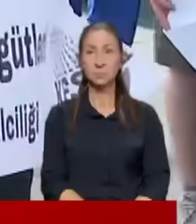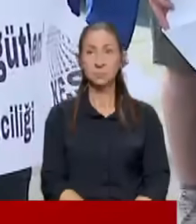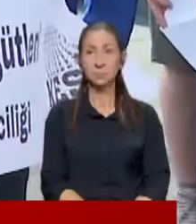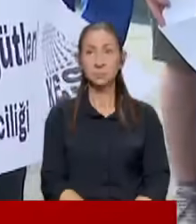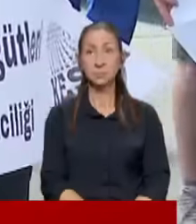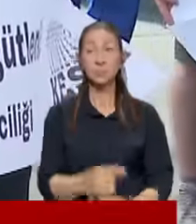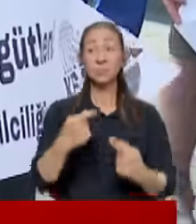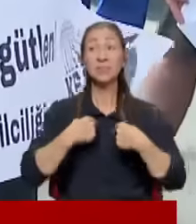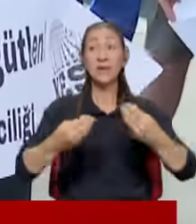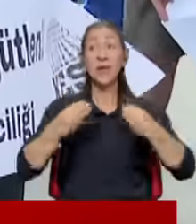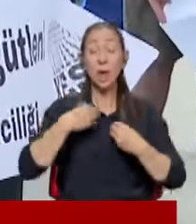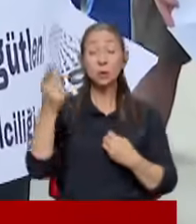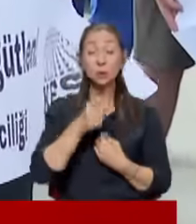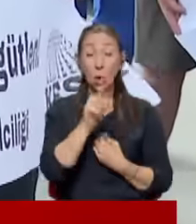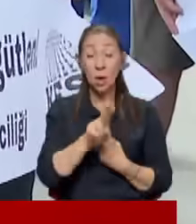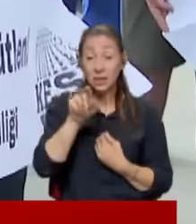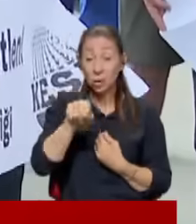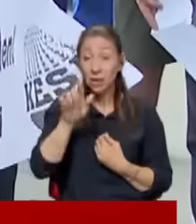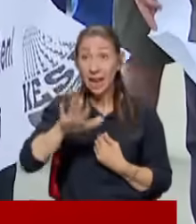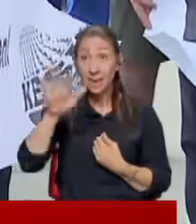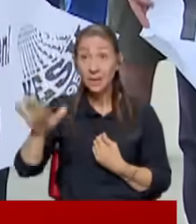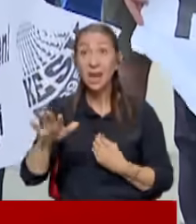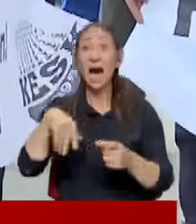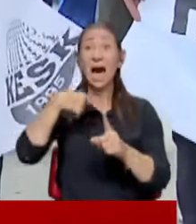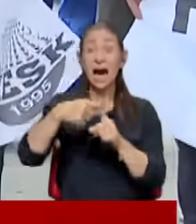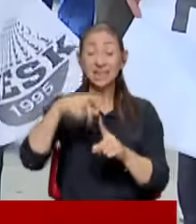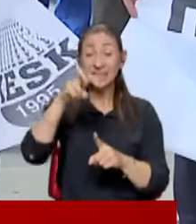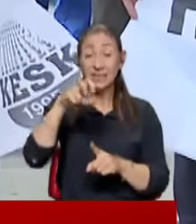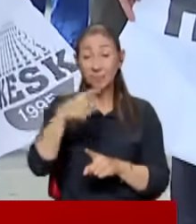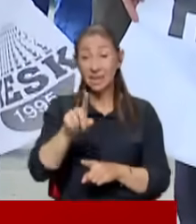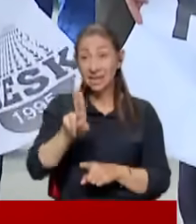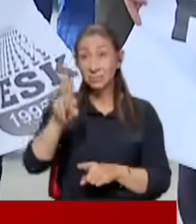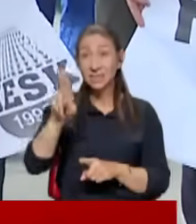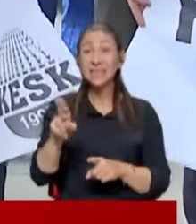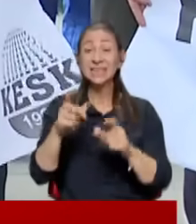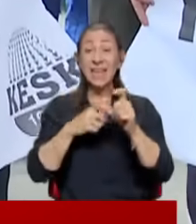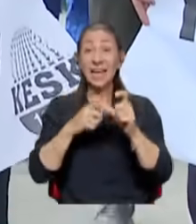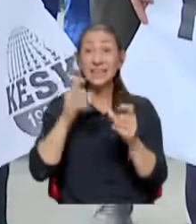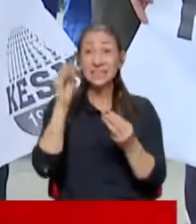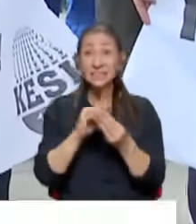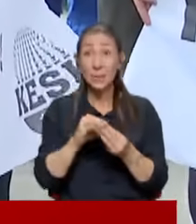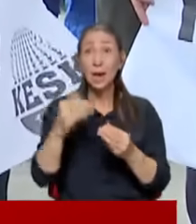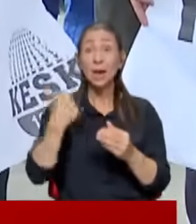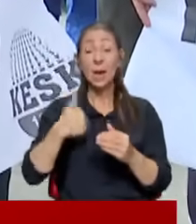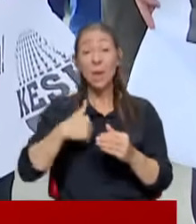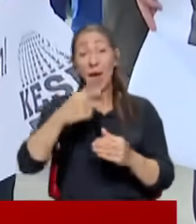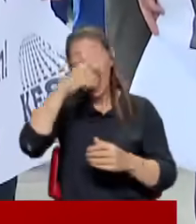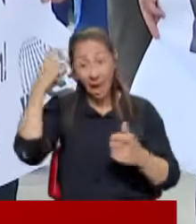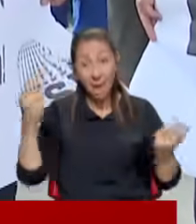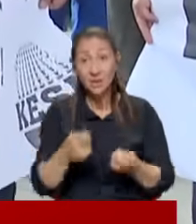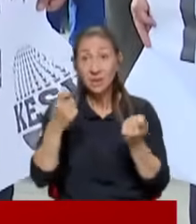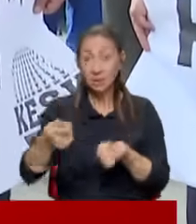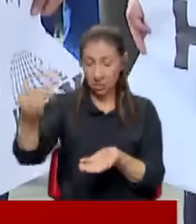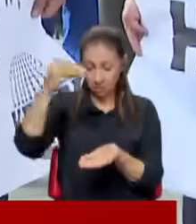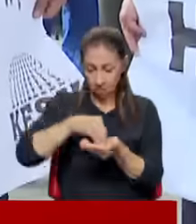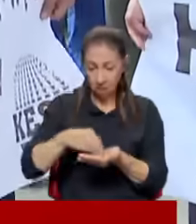istiyoruz. Bize verilen %17.55 artı bir de 8077 seyyaren zam kamu emeklilerinin eline